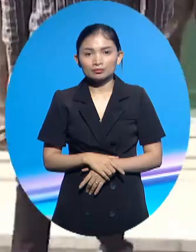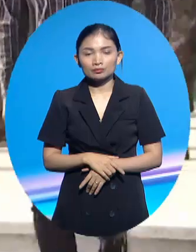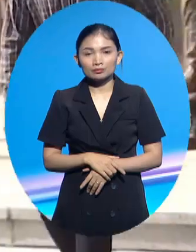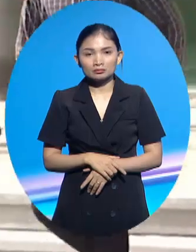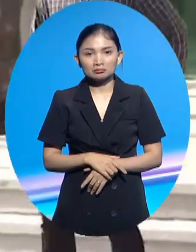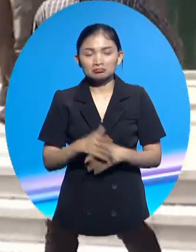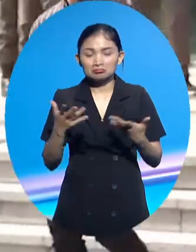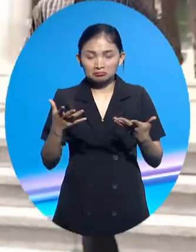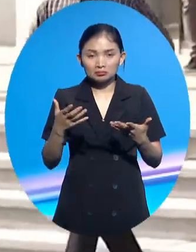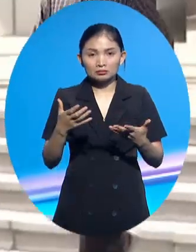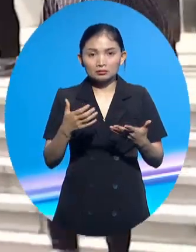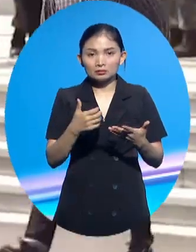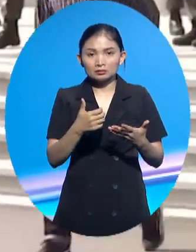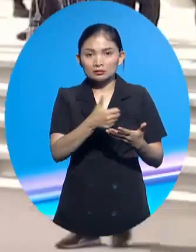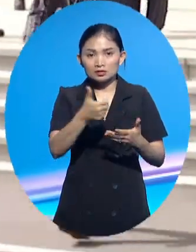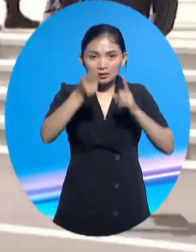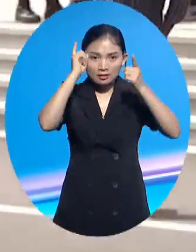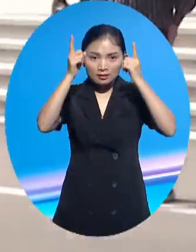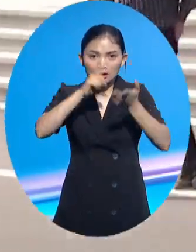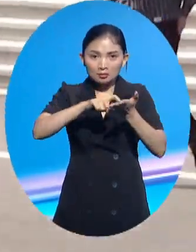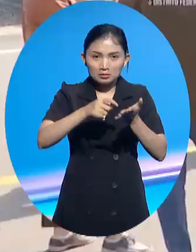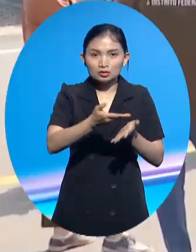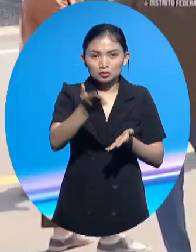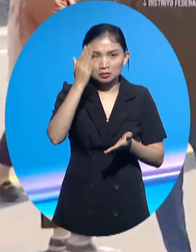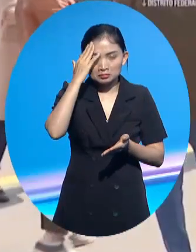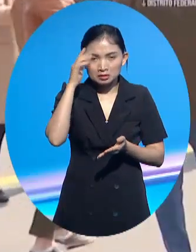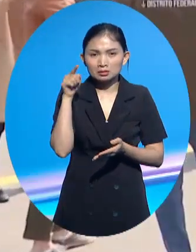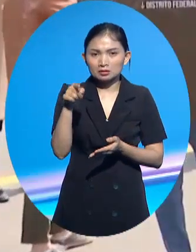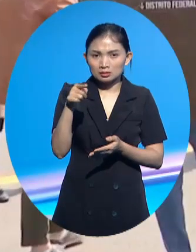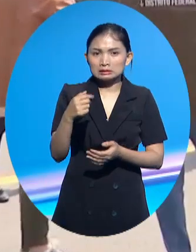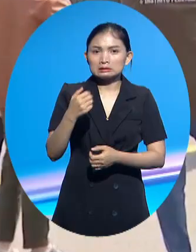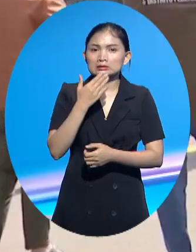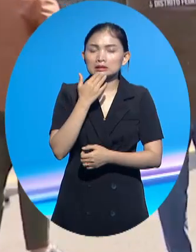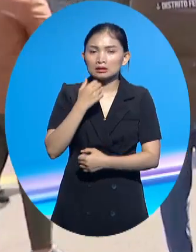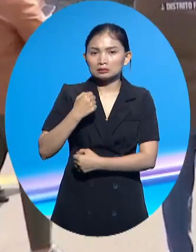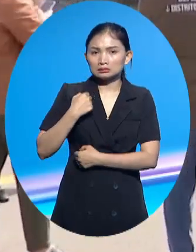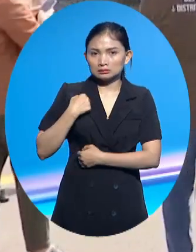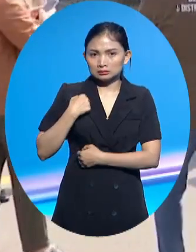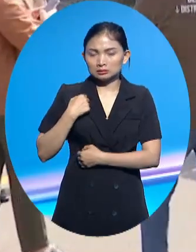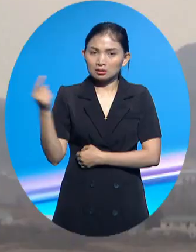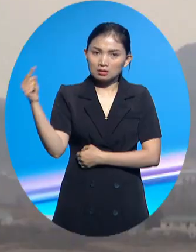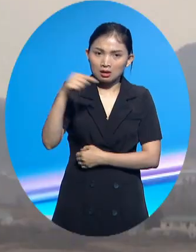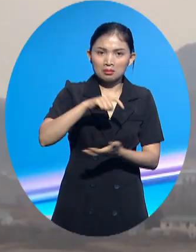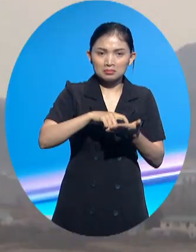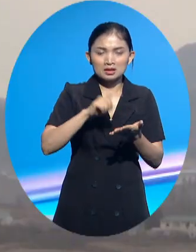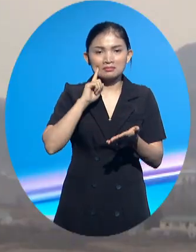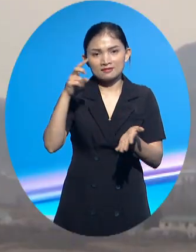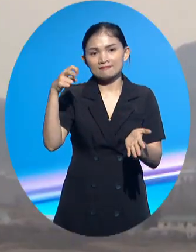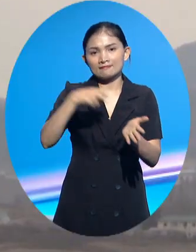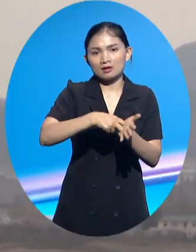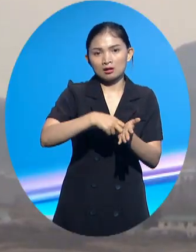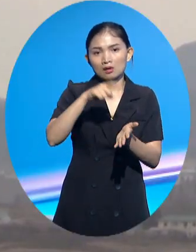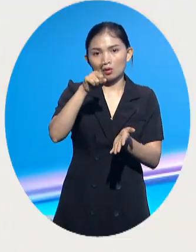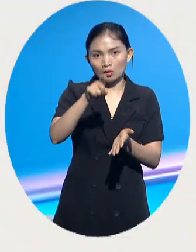các quan chức Mỹ giấu tên cho biết khi sẽ phải đối mặt với kỷ luật quân sự khi trở về Texas Mỹ giấy chấp Mỹ